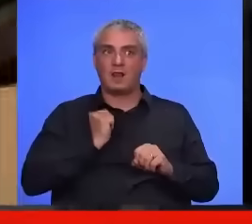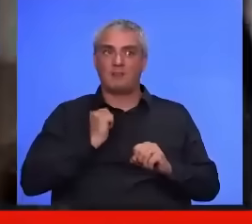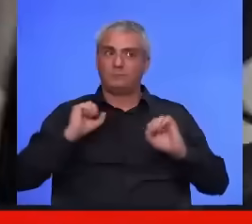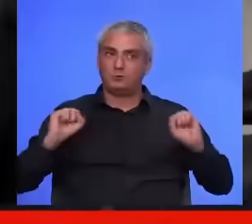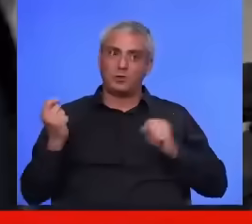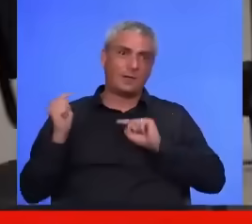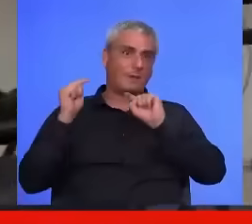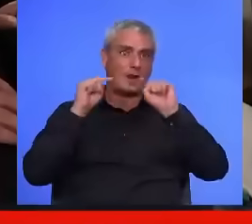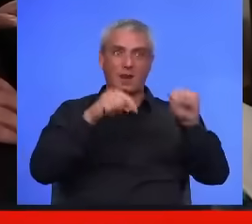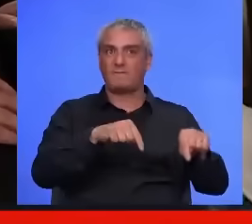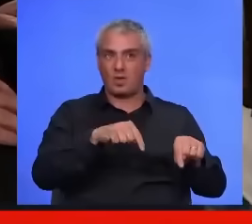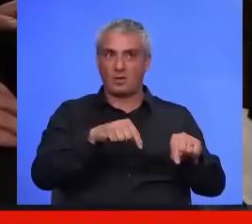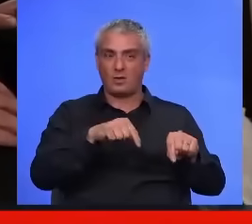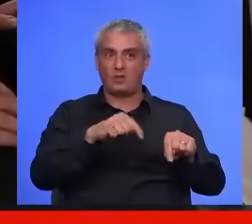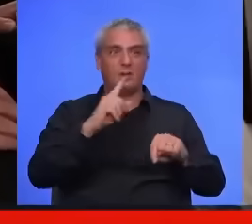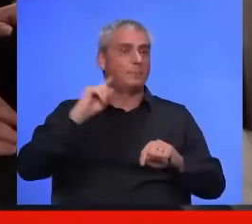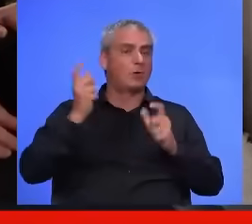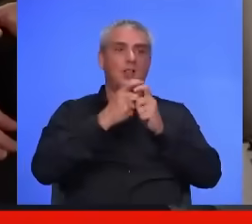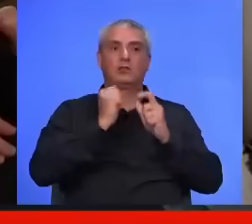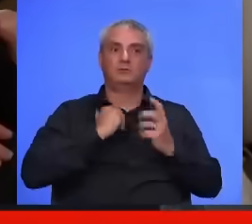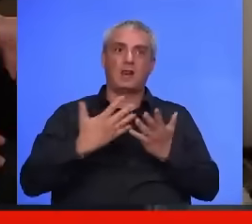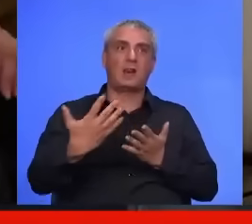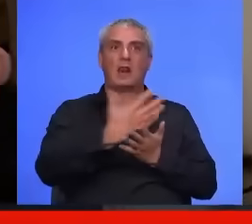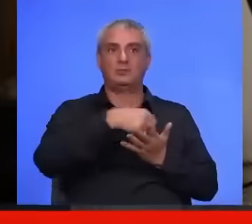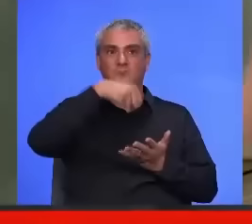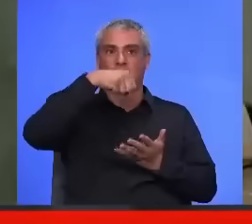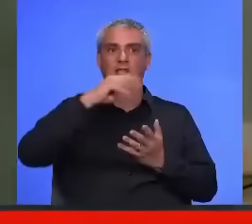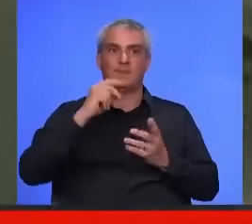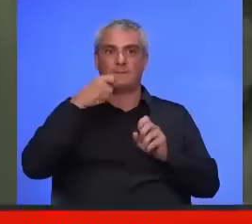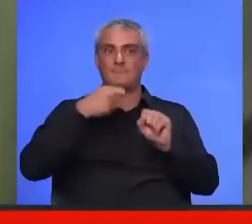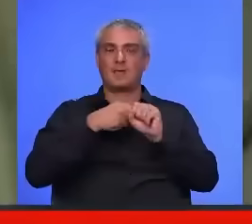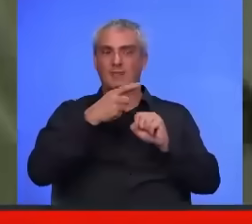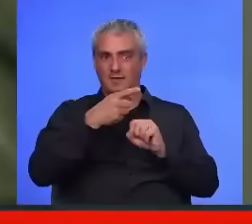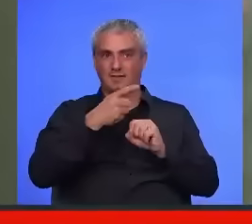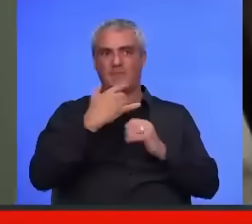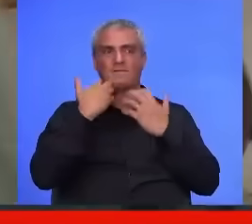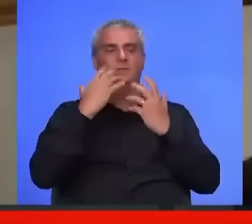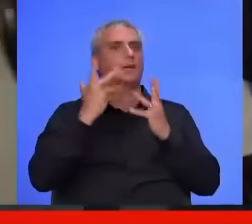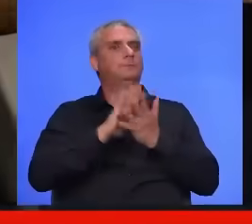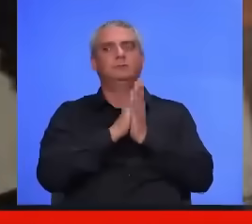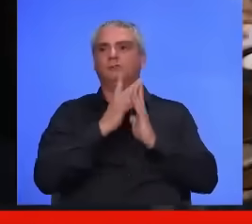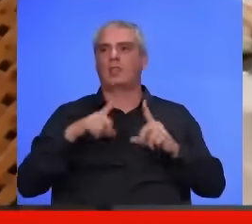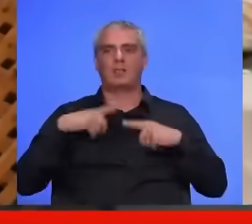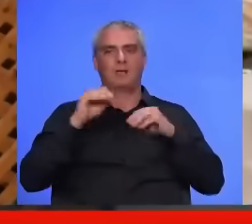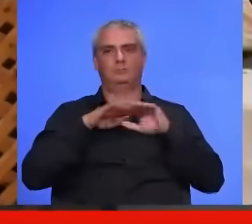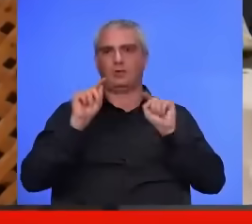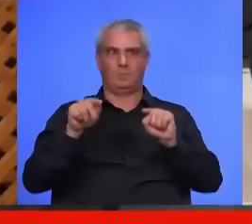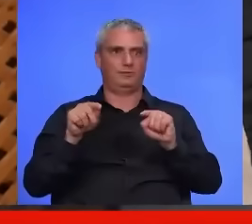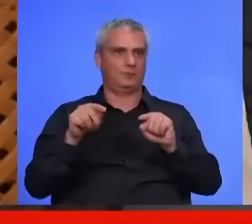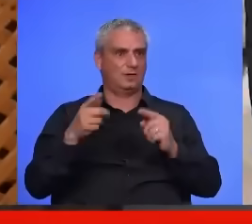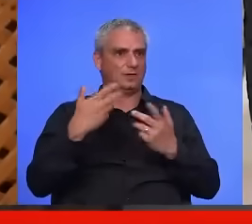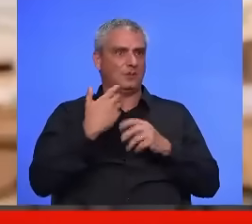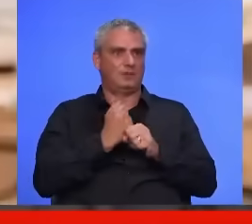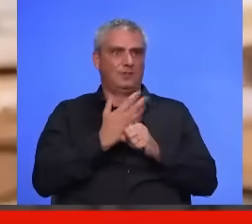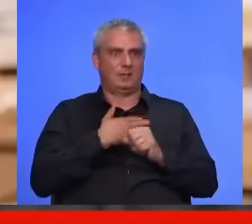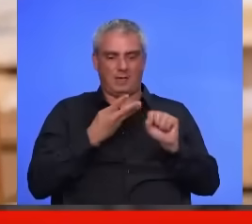להגיע בזה אחר זה מכל יחידות צהל לאסוף שקית ע מתענים ר כמה זה משנה את חייהם בשטח ים לך שלך